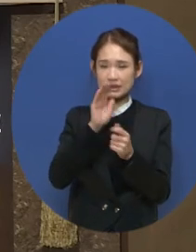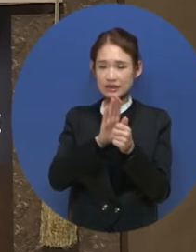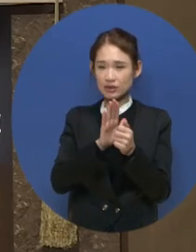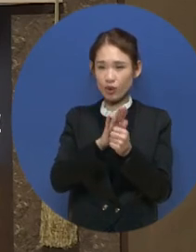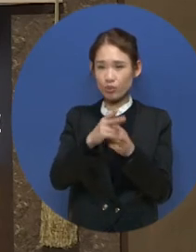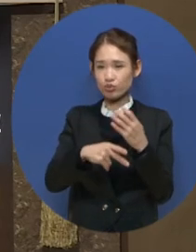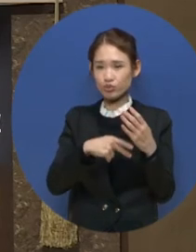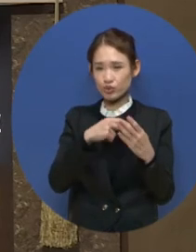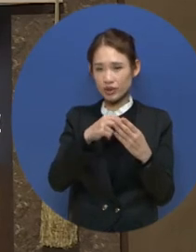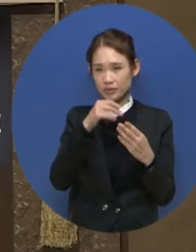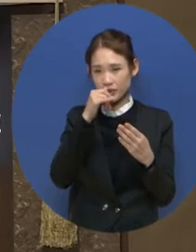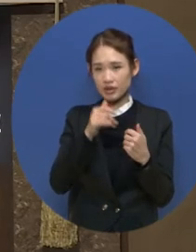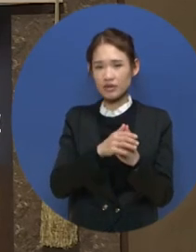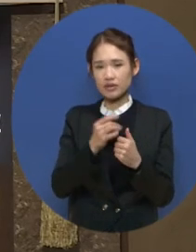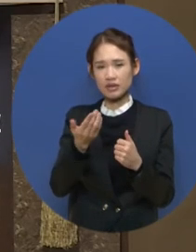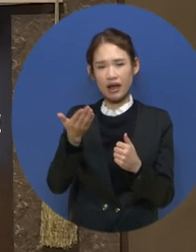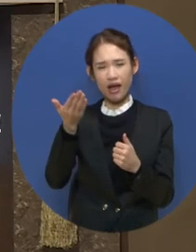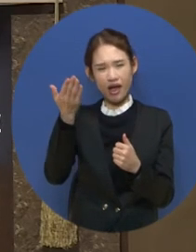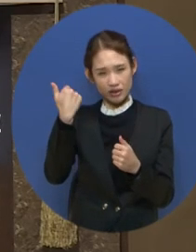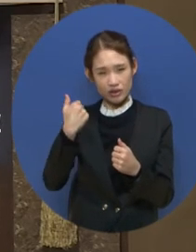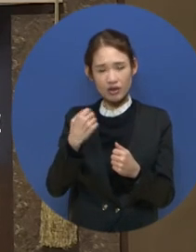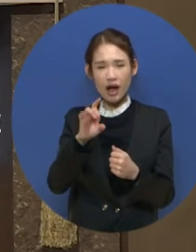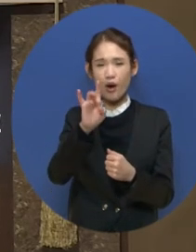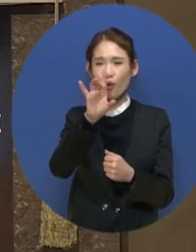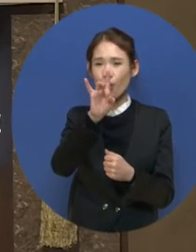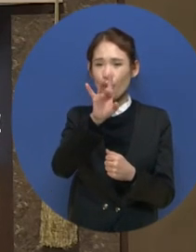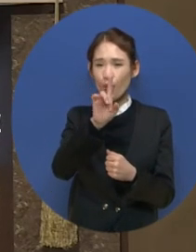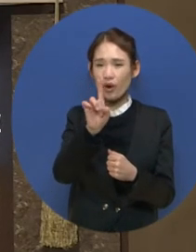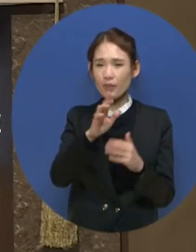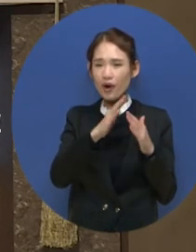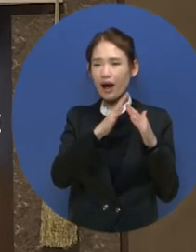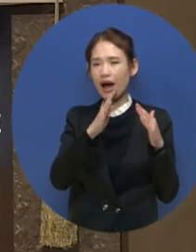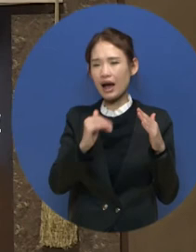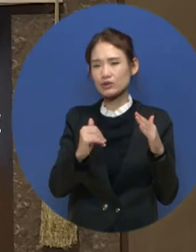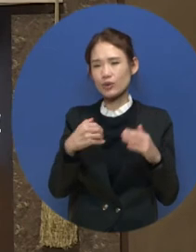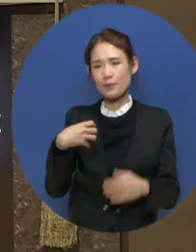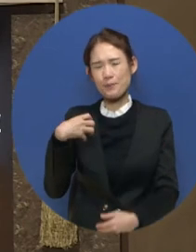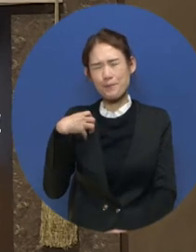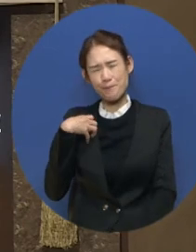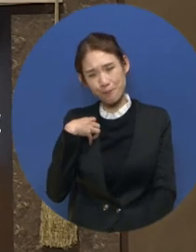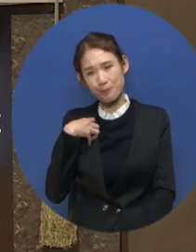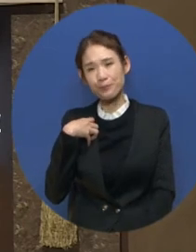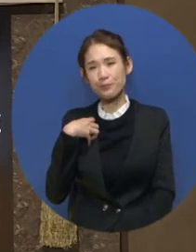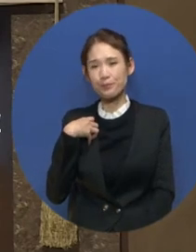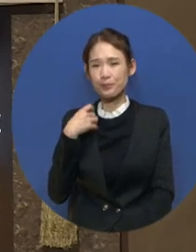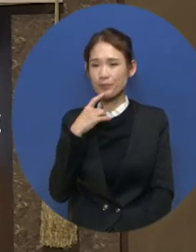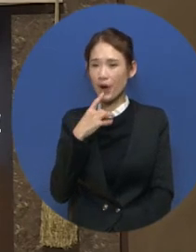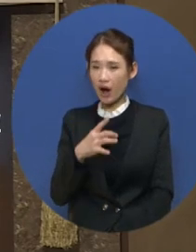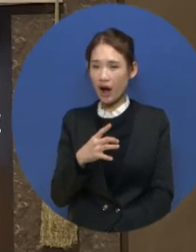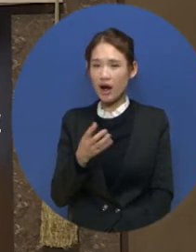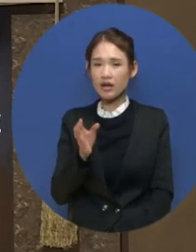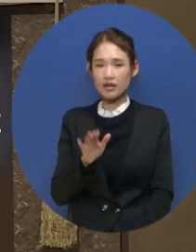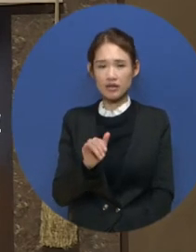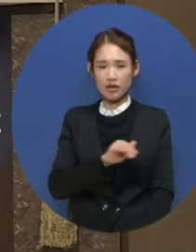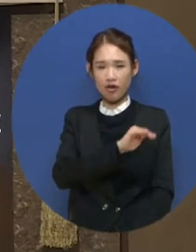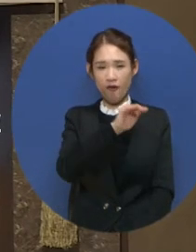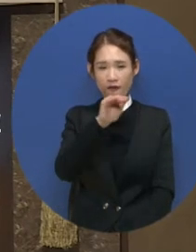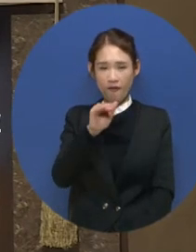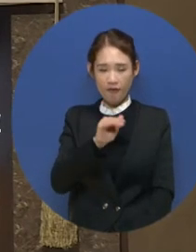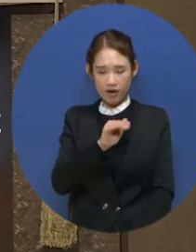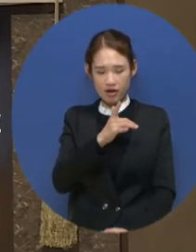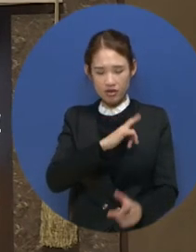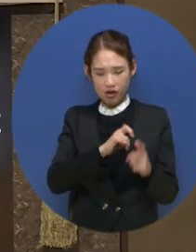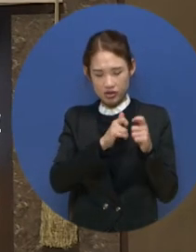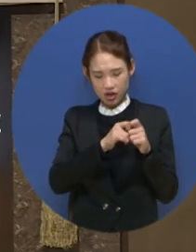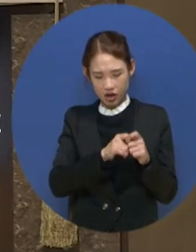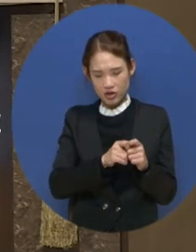프로그램인데요 그전에는 오로지 가족이 그걸 다 감당해야 많이 했었어요 그런데 저희가 이제 체계적이고